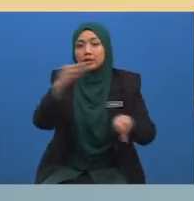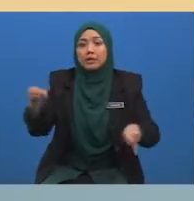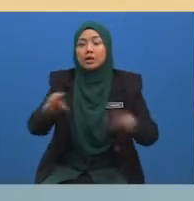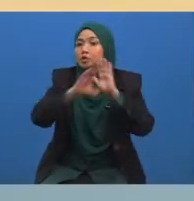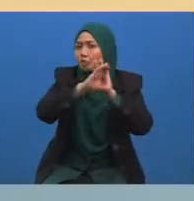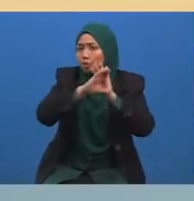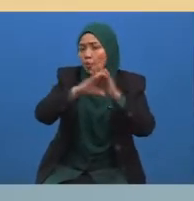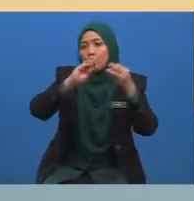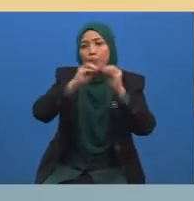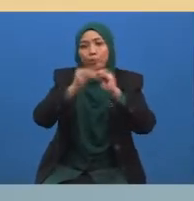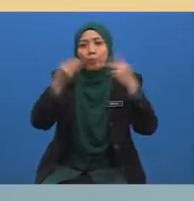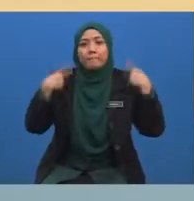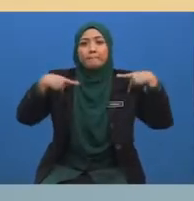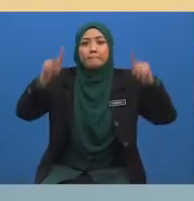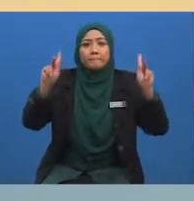perdana.